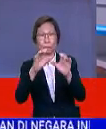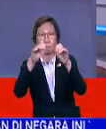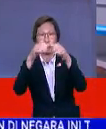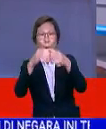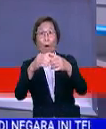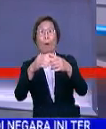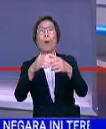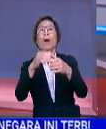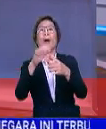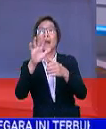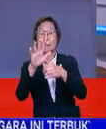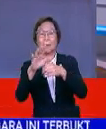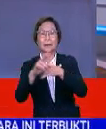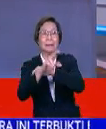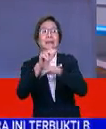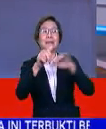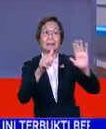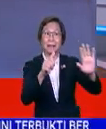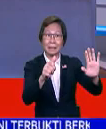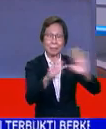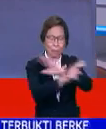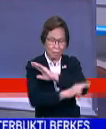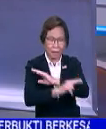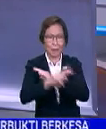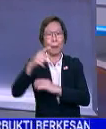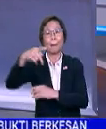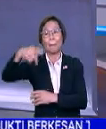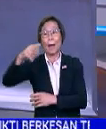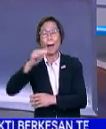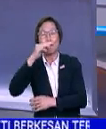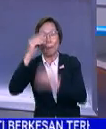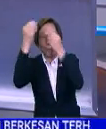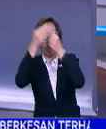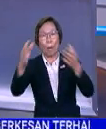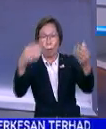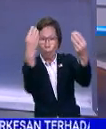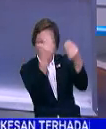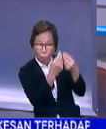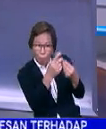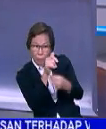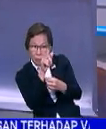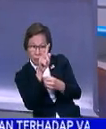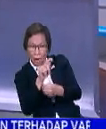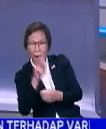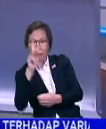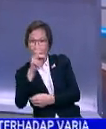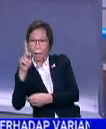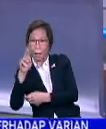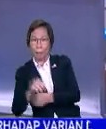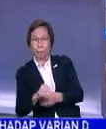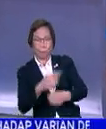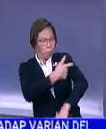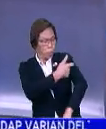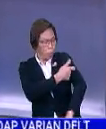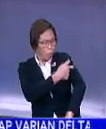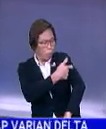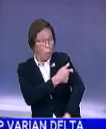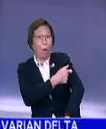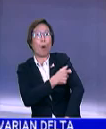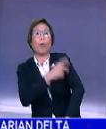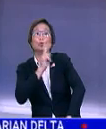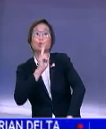Enam Negeri penanaman Yin memaklumkan data Kementerian Kesehatan menunjukkan liputan jos lengkap